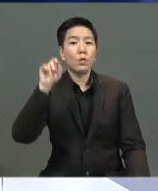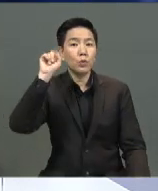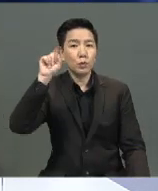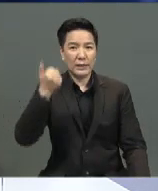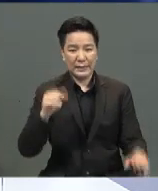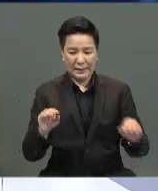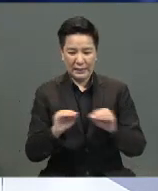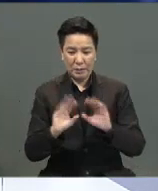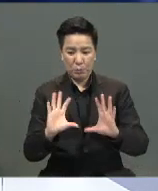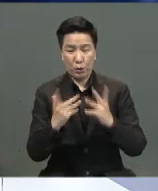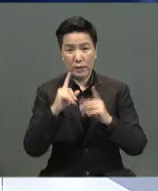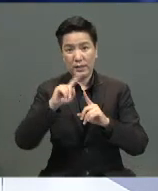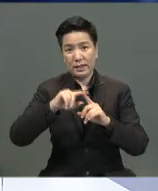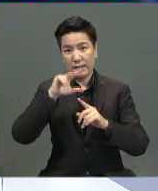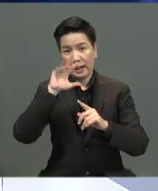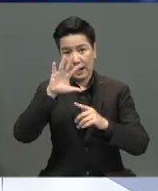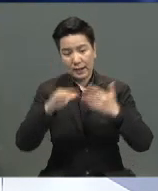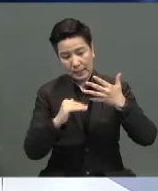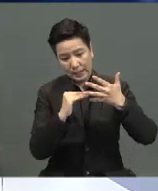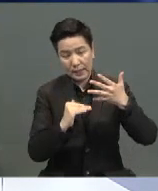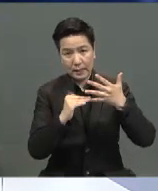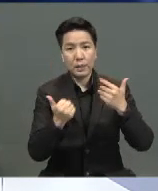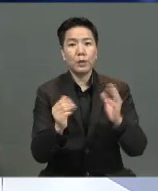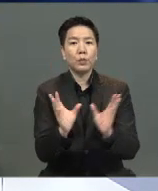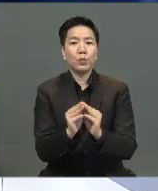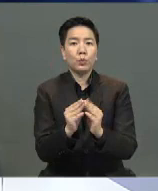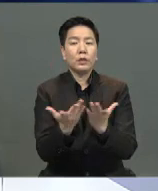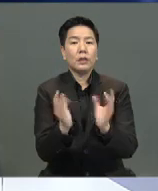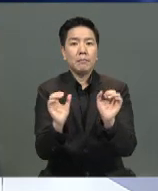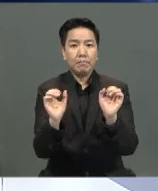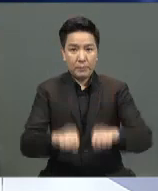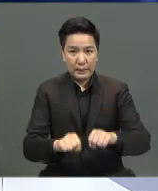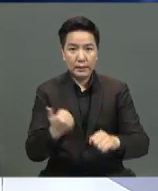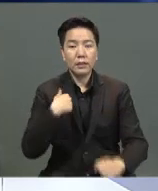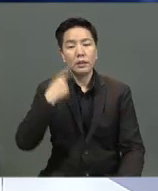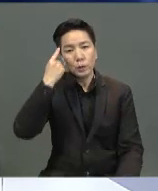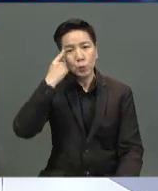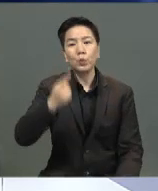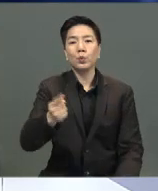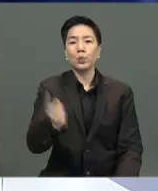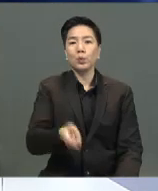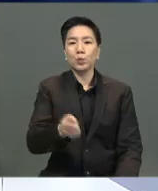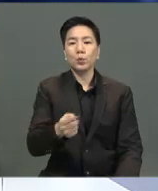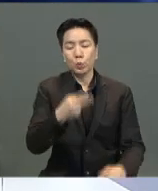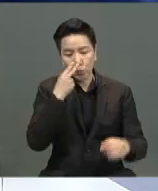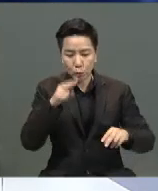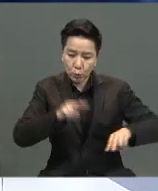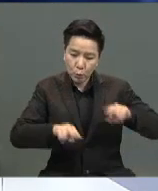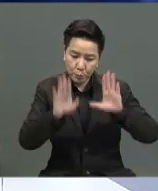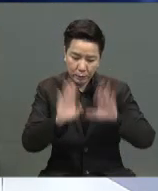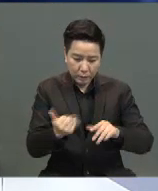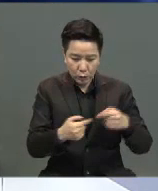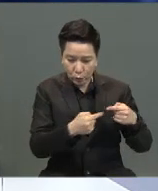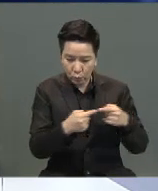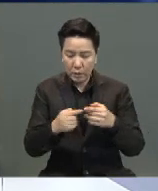ครบกำหนดในสิ้นเดือนพฤษภาคมนี้ที่ประชุมมีมตินะครับว่าตอนนี้ยังคงต้องมีการดูแลให้กันต่อไปก่อนนะครับอย่